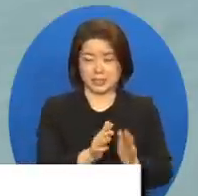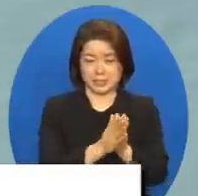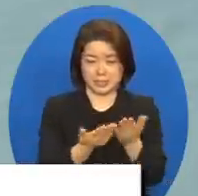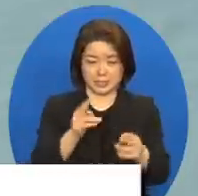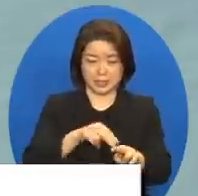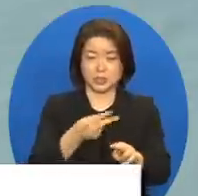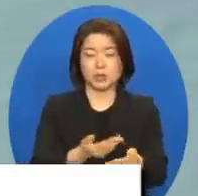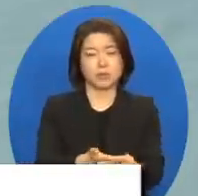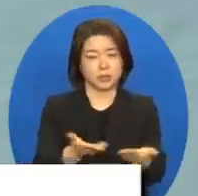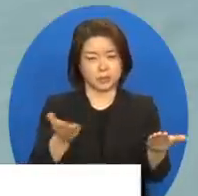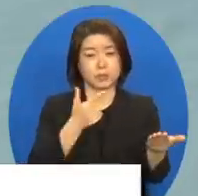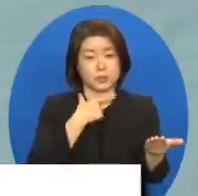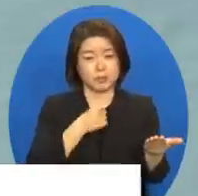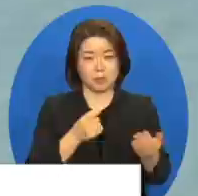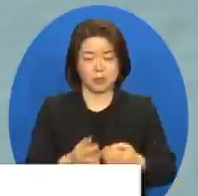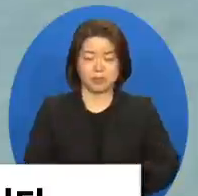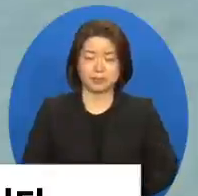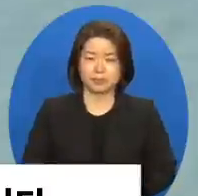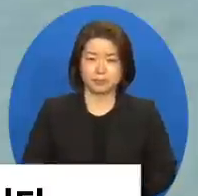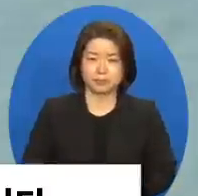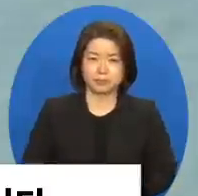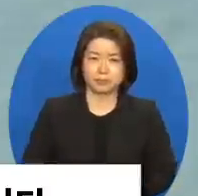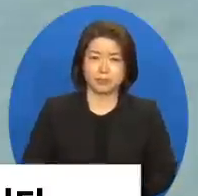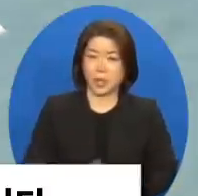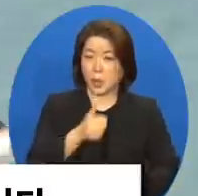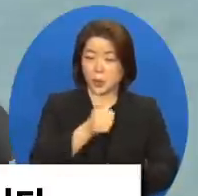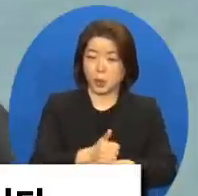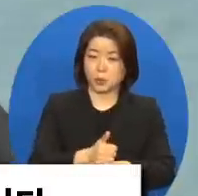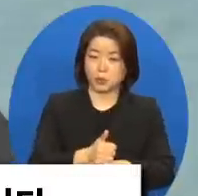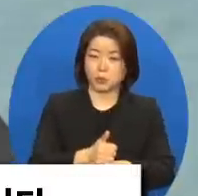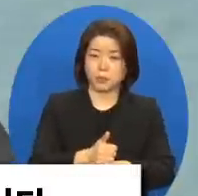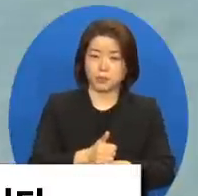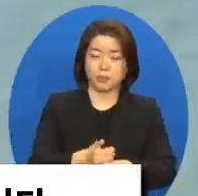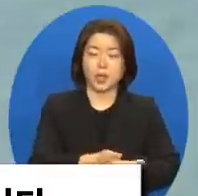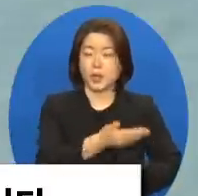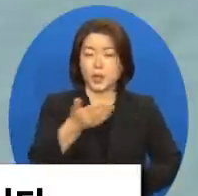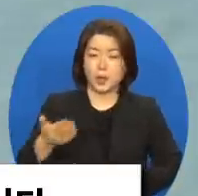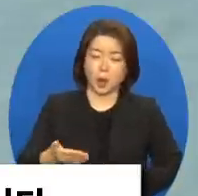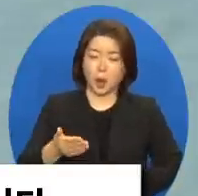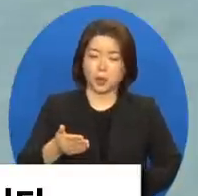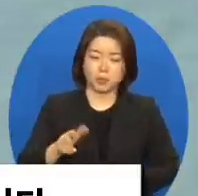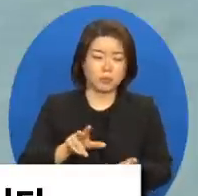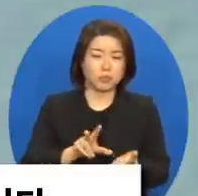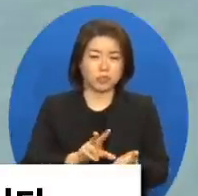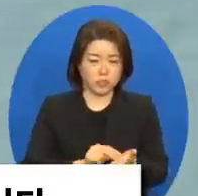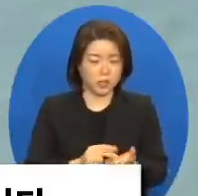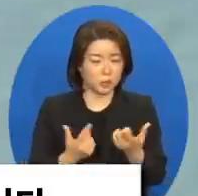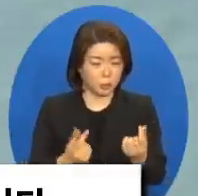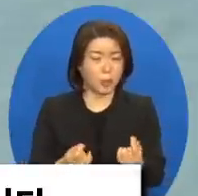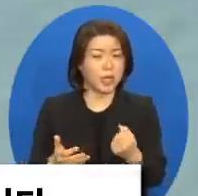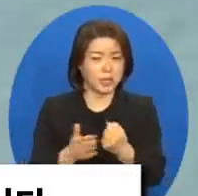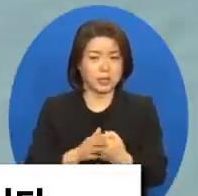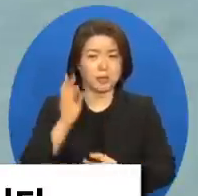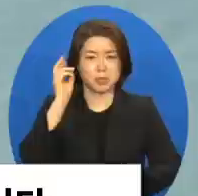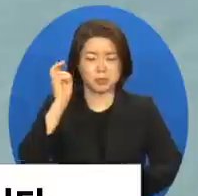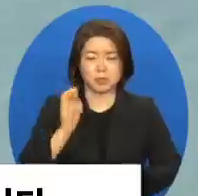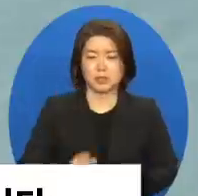선물해 드리고 싶은 겁니다. 결국은 여러분들이 겪고 있을 문제이기 때문에 그렇습니다.